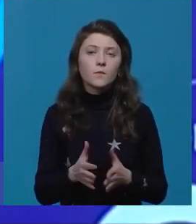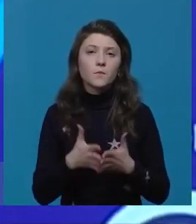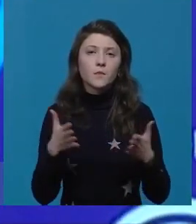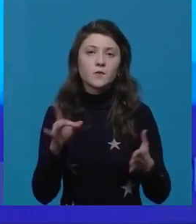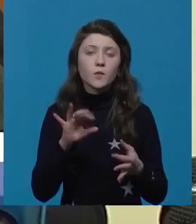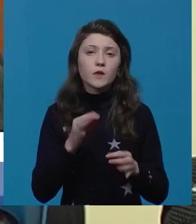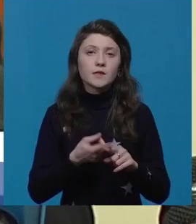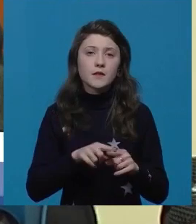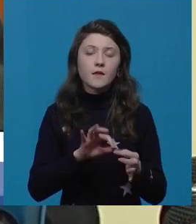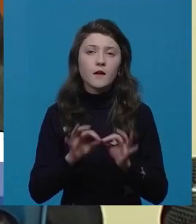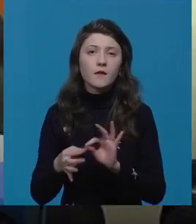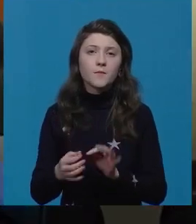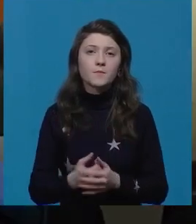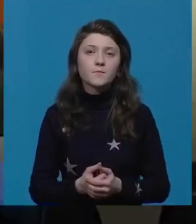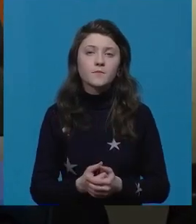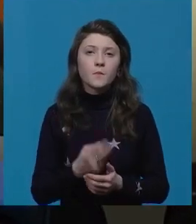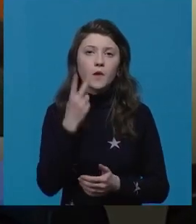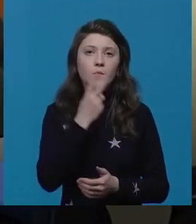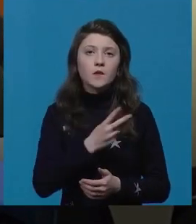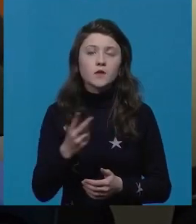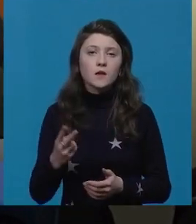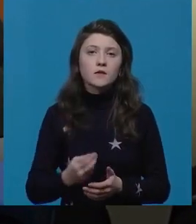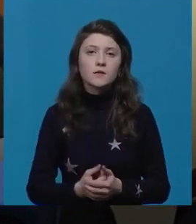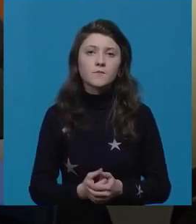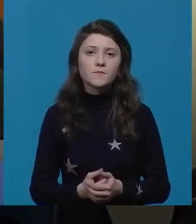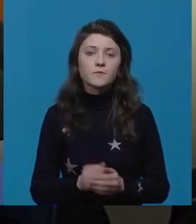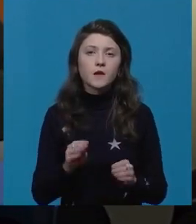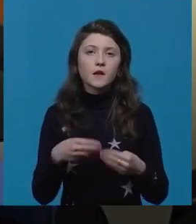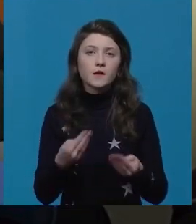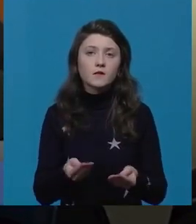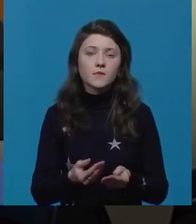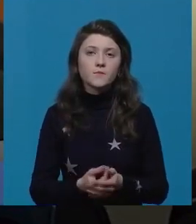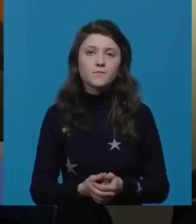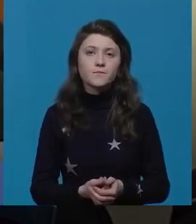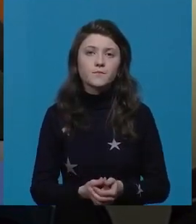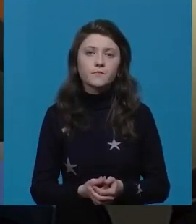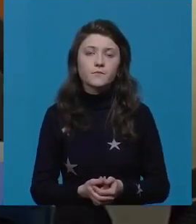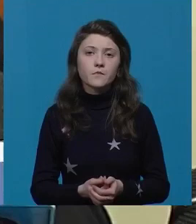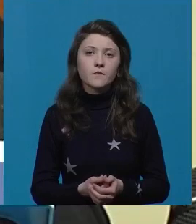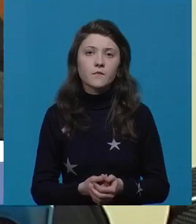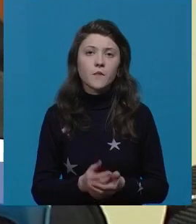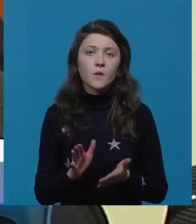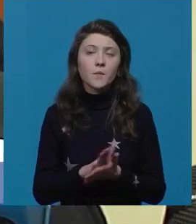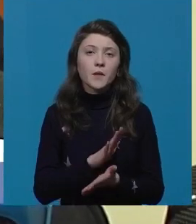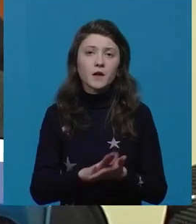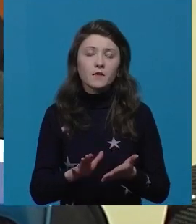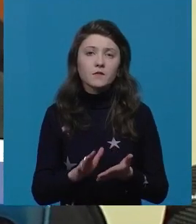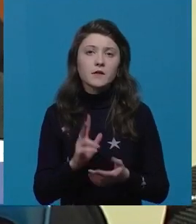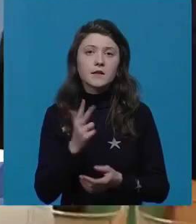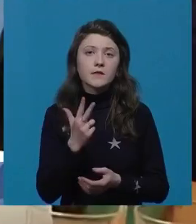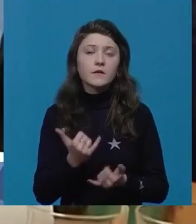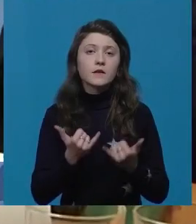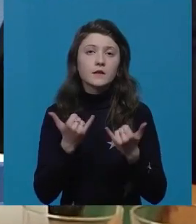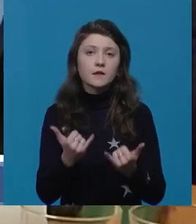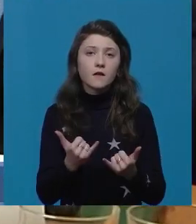далі. Передбачалося надання пільгової вартості проїзду 3 гривні для пенсіонерів за